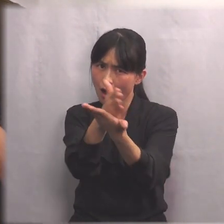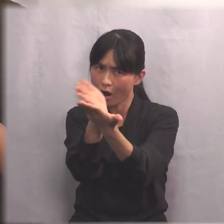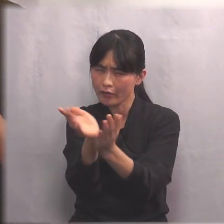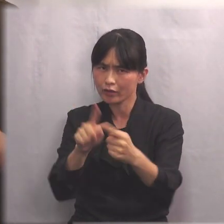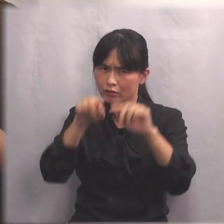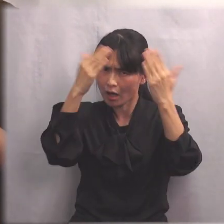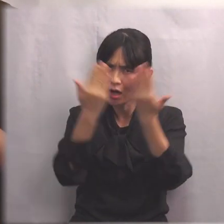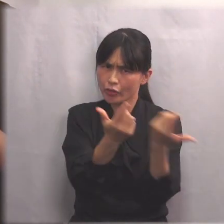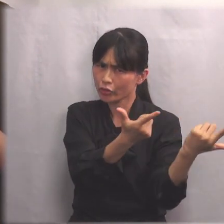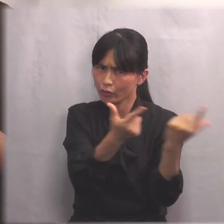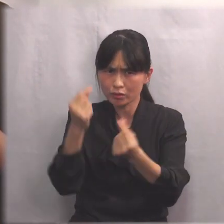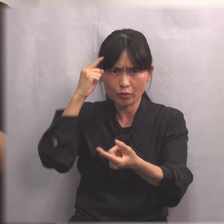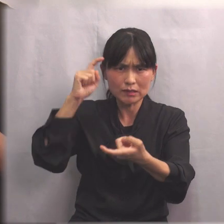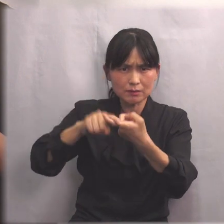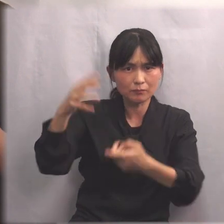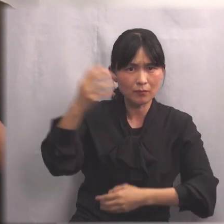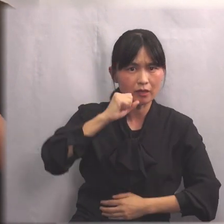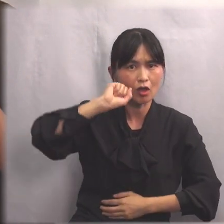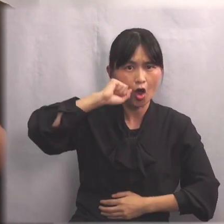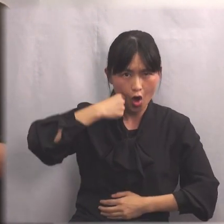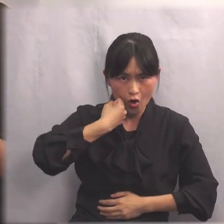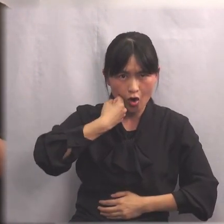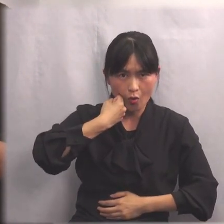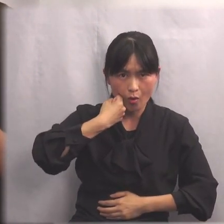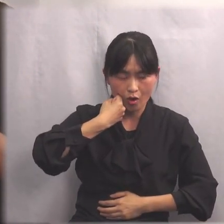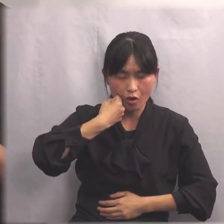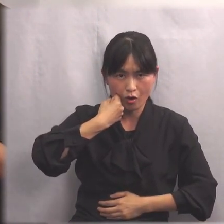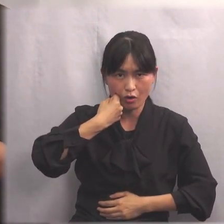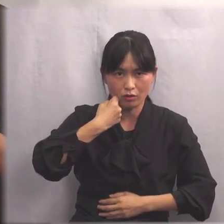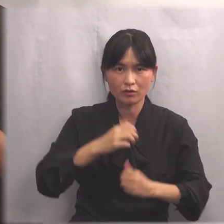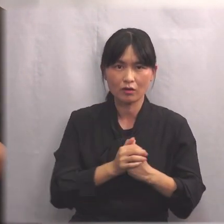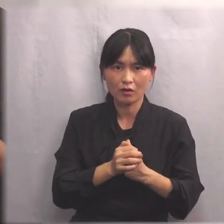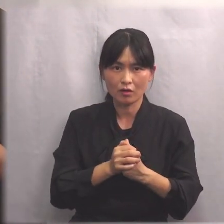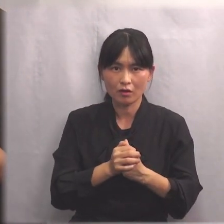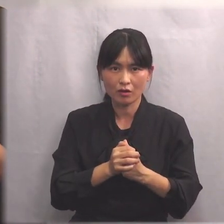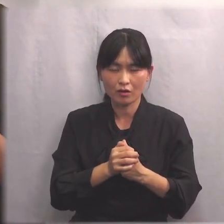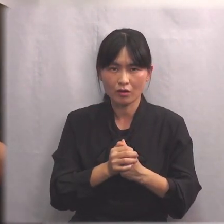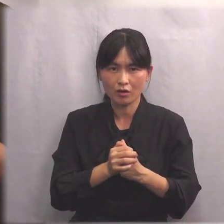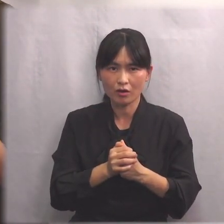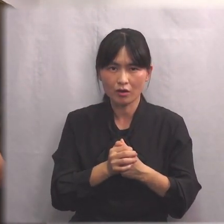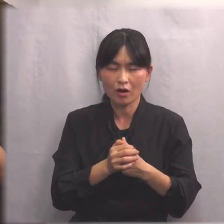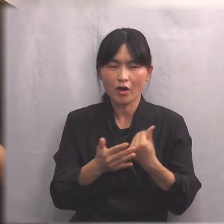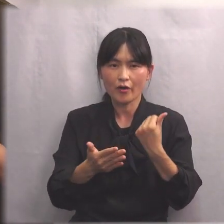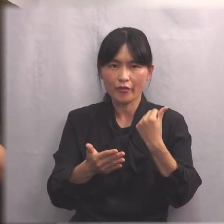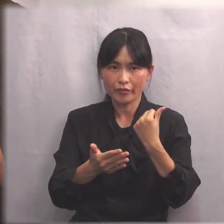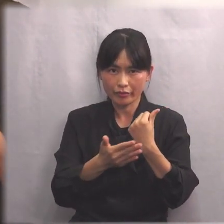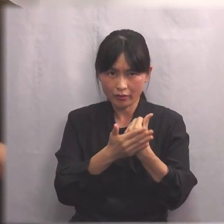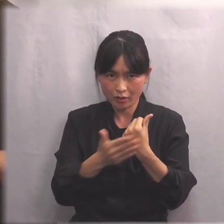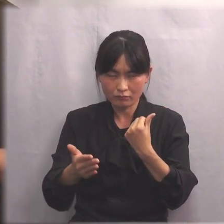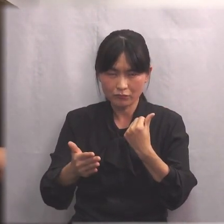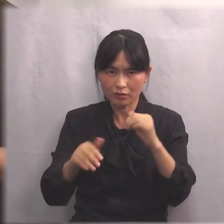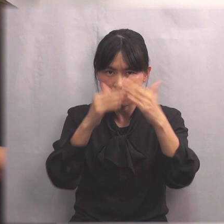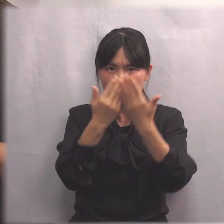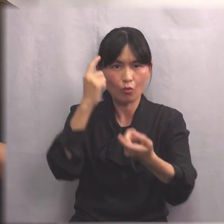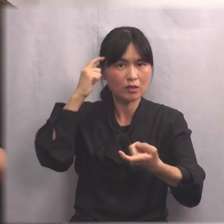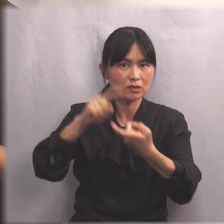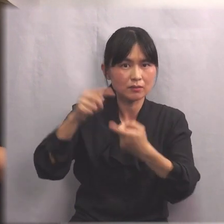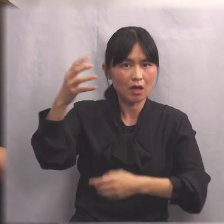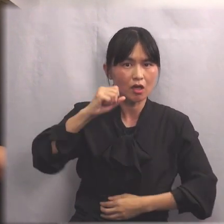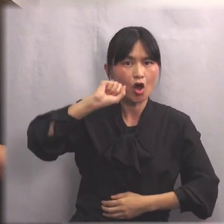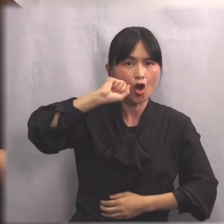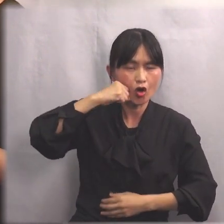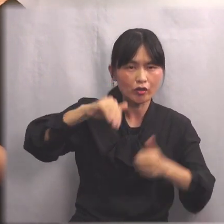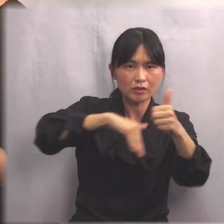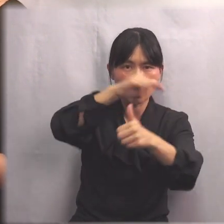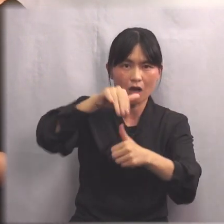있어서 균등하게 관심을 가지고 계신 것은 아닙니다. 물론 그런 분들도 계시지만 그렇지 않은 분들이 더 많이 계실 거라고